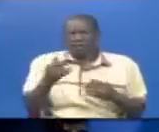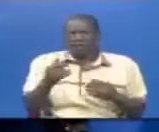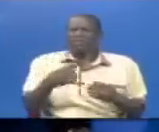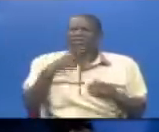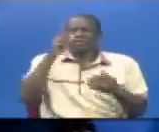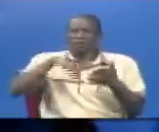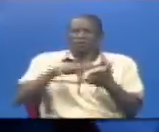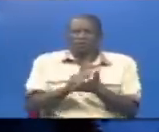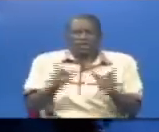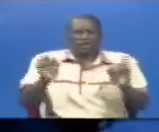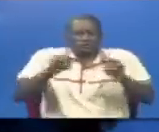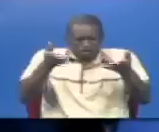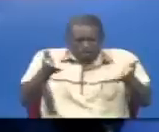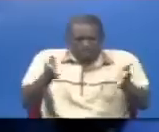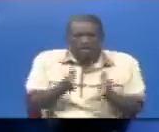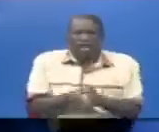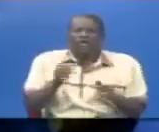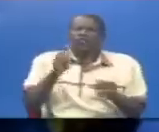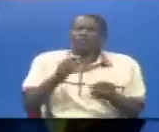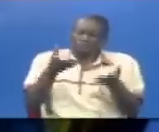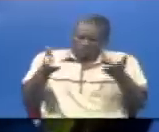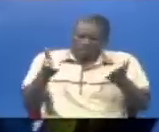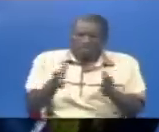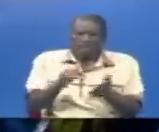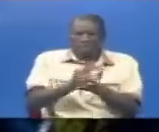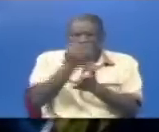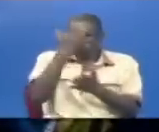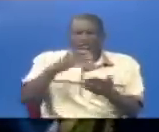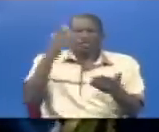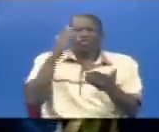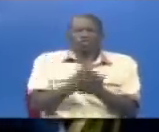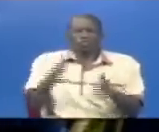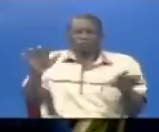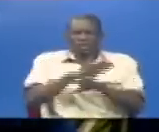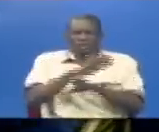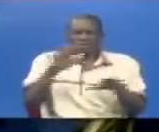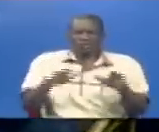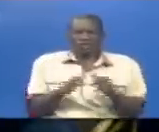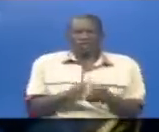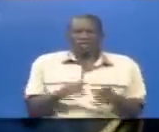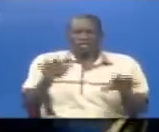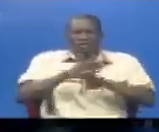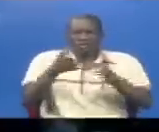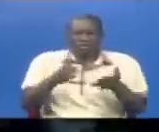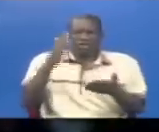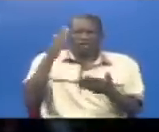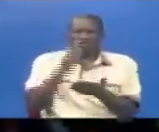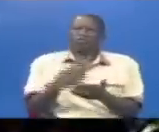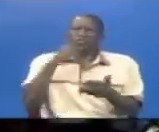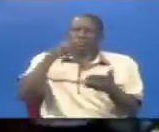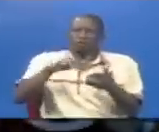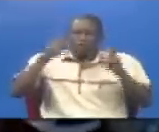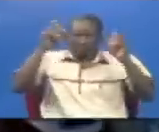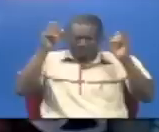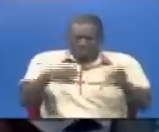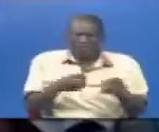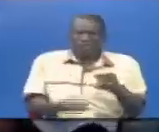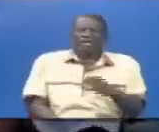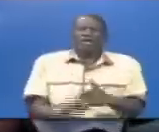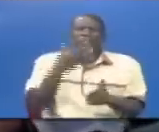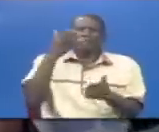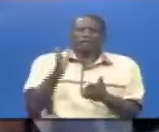kwamba hayupo hapa na anastahili kuwa hapa, na ndiposa wanasimamisha kila kitu, kila shughuli ambayo iko hapa, wakisema lazima